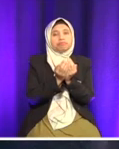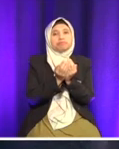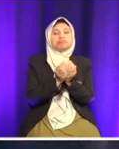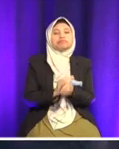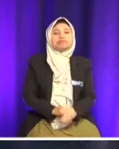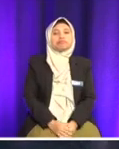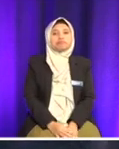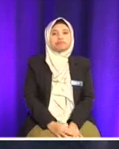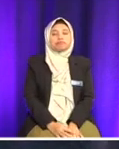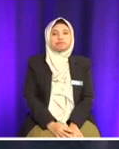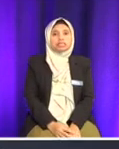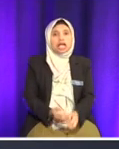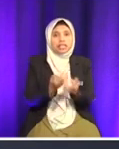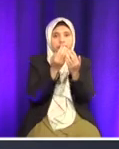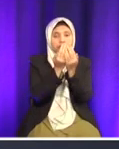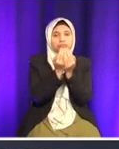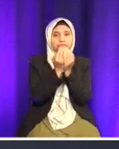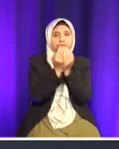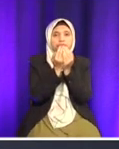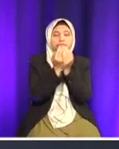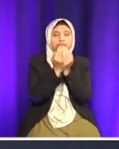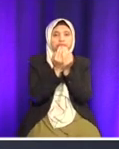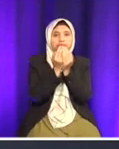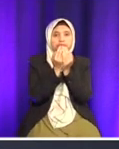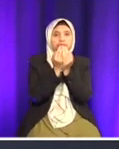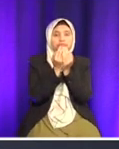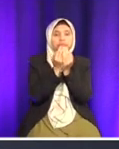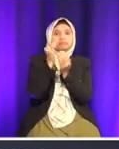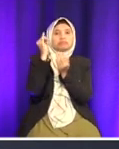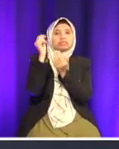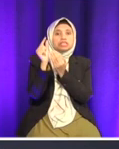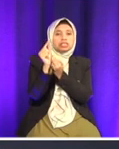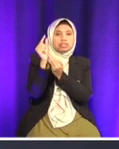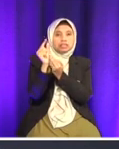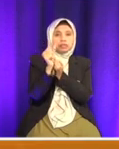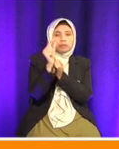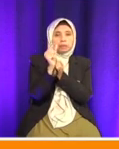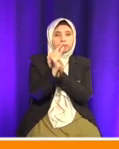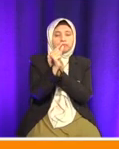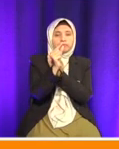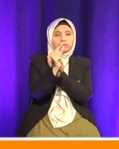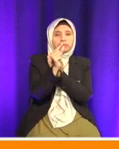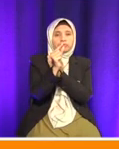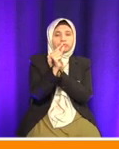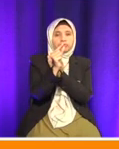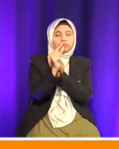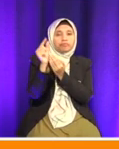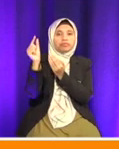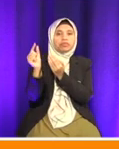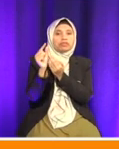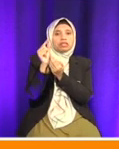cuma sama-sama kita tak ada tangan Oke tanda tangan Insya Allah Inna FII khalqislaman